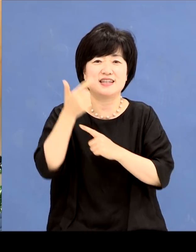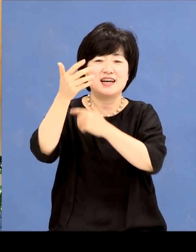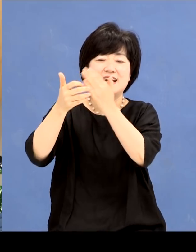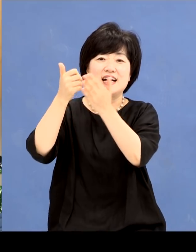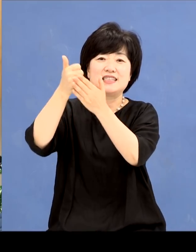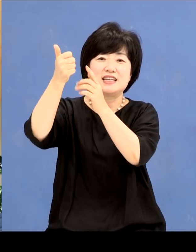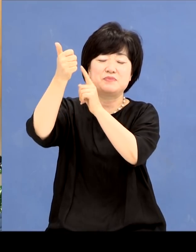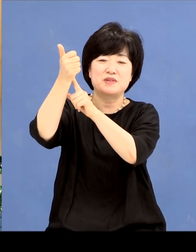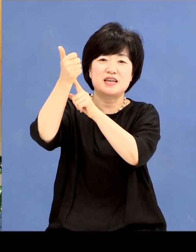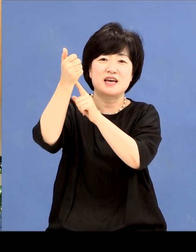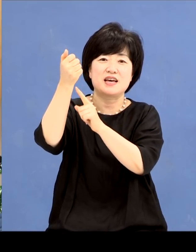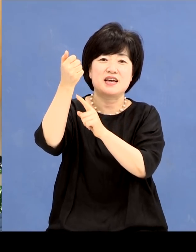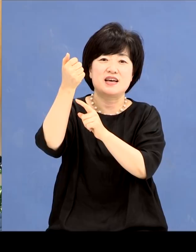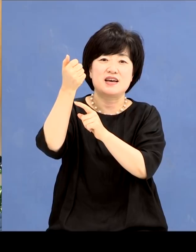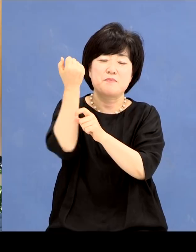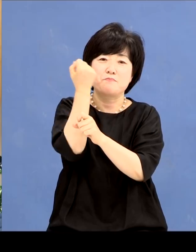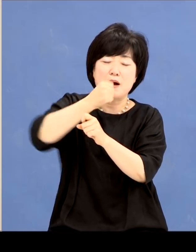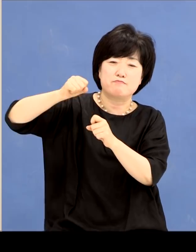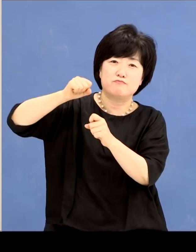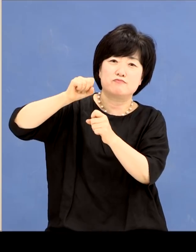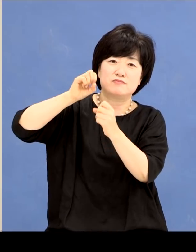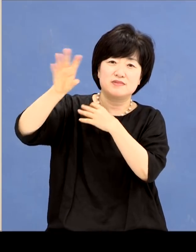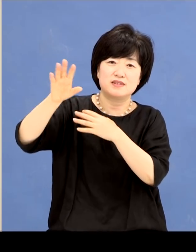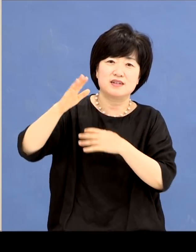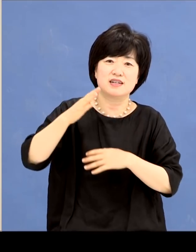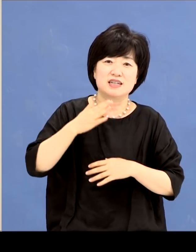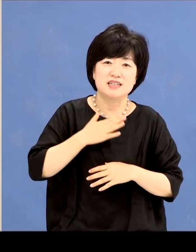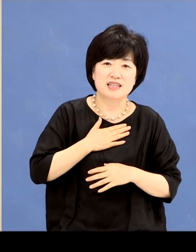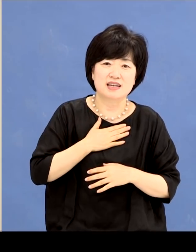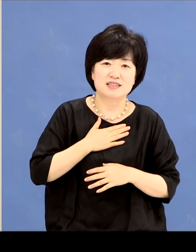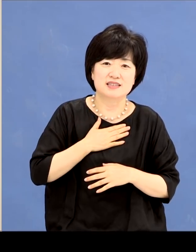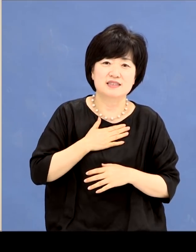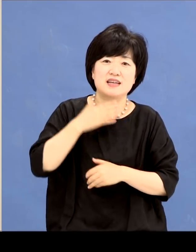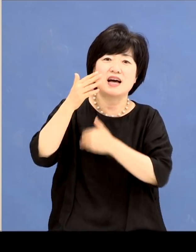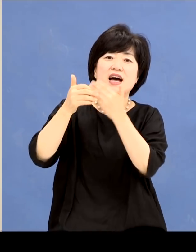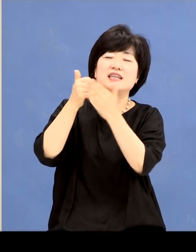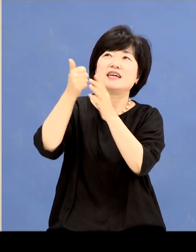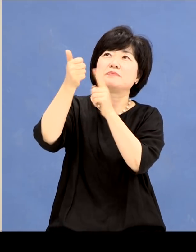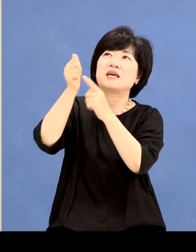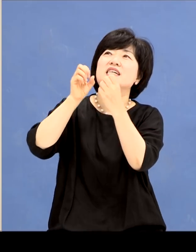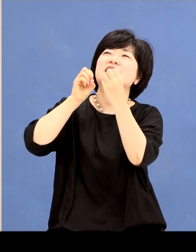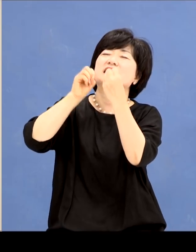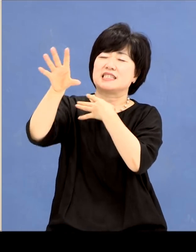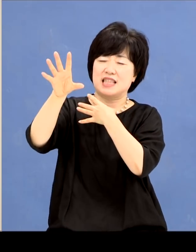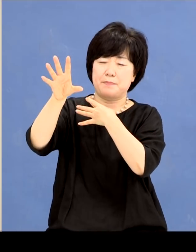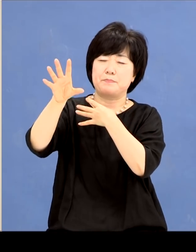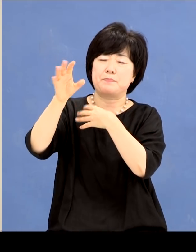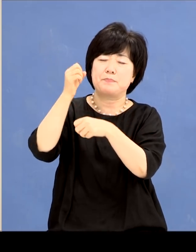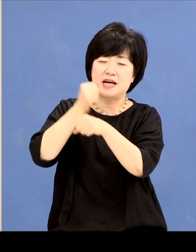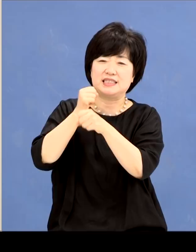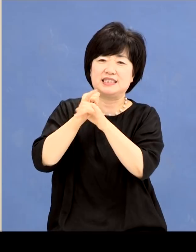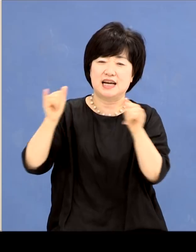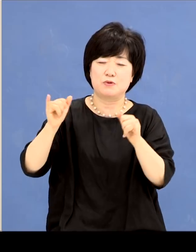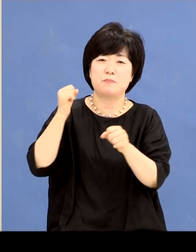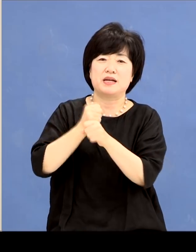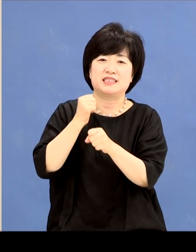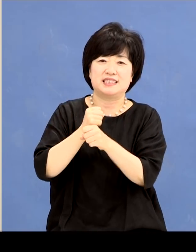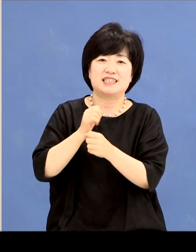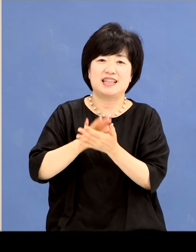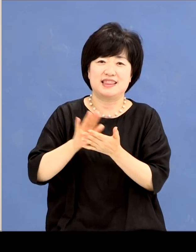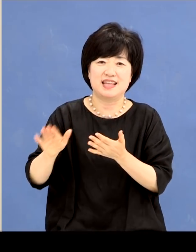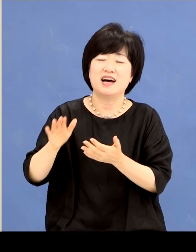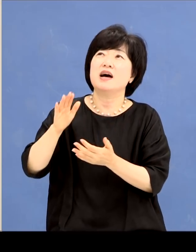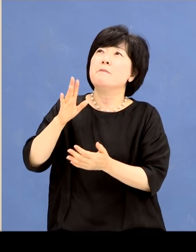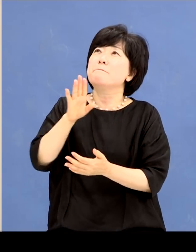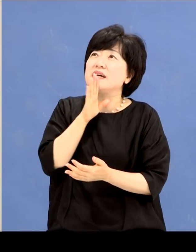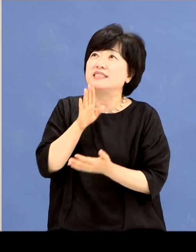하나님께 반문하는 단어로 썼다면 나는 이 단어를 꼭 하나님께 응답하는 단어로 써야겠다. 형제를 지키는 네. 자가 되겠습니다.